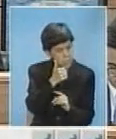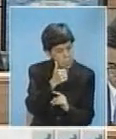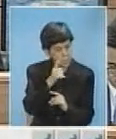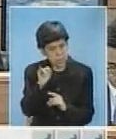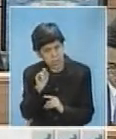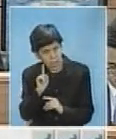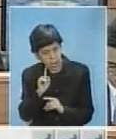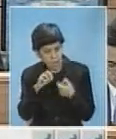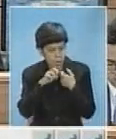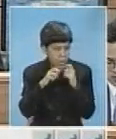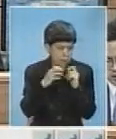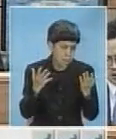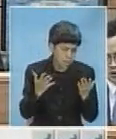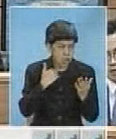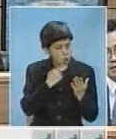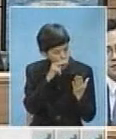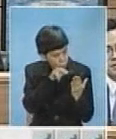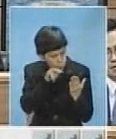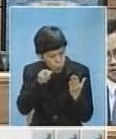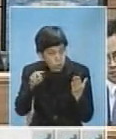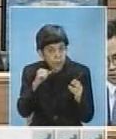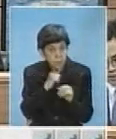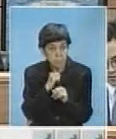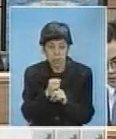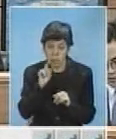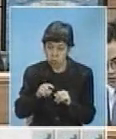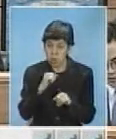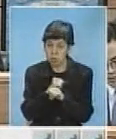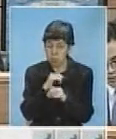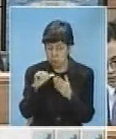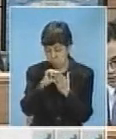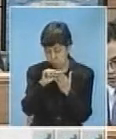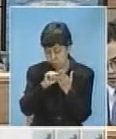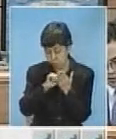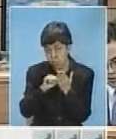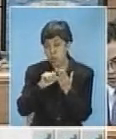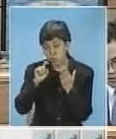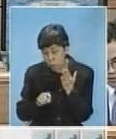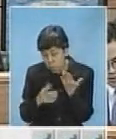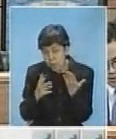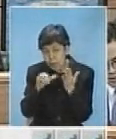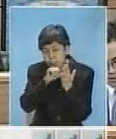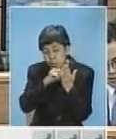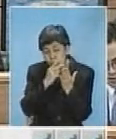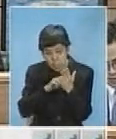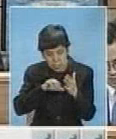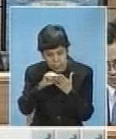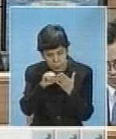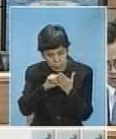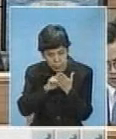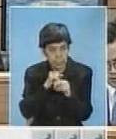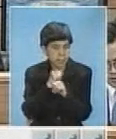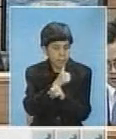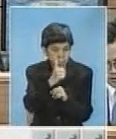อย่างไรกับพี่น้องประชาชนและมีความจำเป็นที่ควรจะต้องปรับปรุงแก้ไขให้มีประสิทธิภาพและประสิทธิผลที่เพิ่